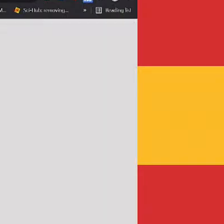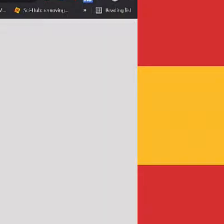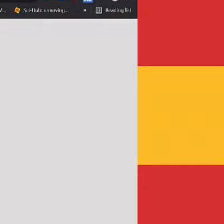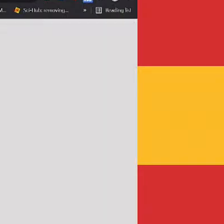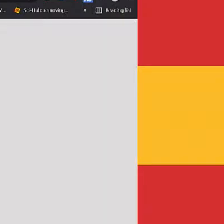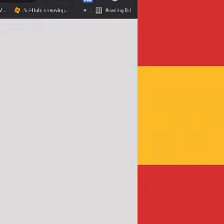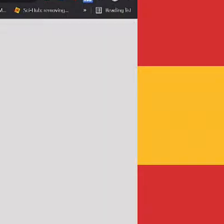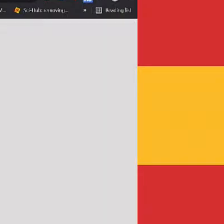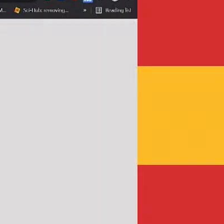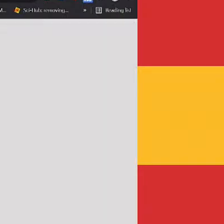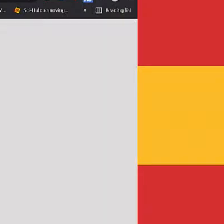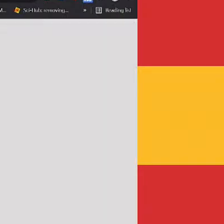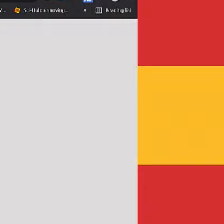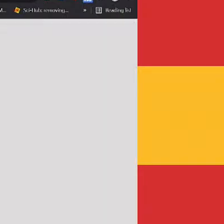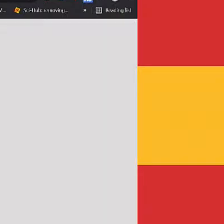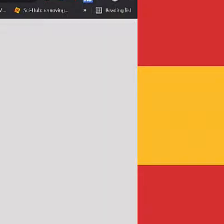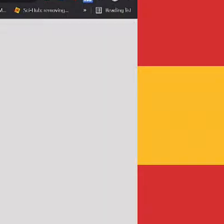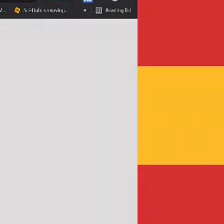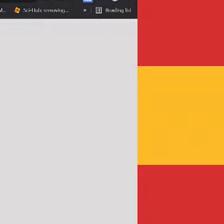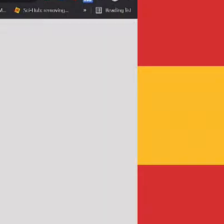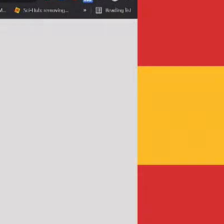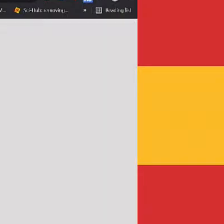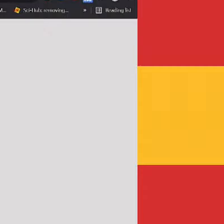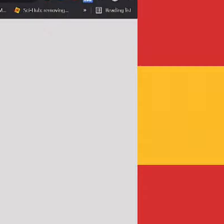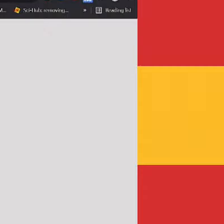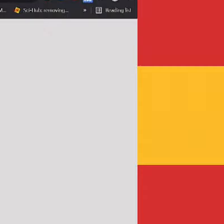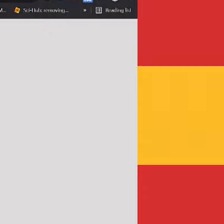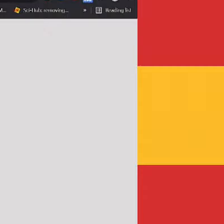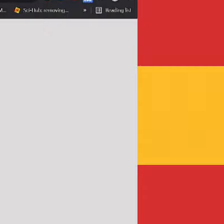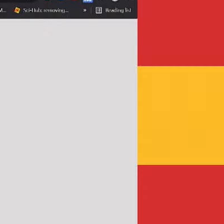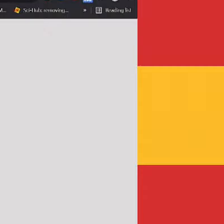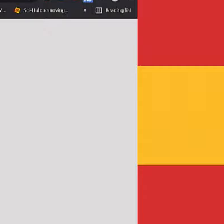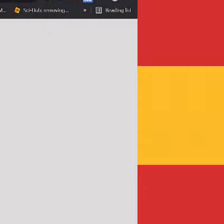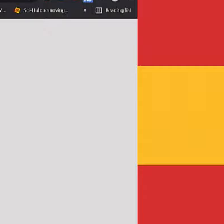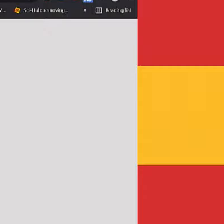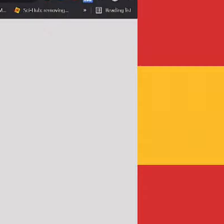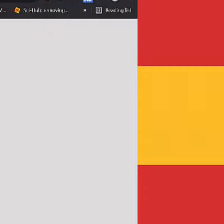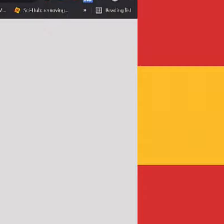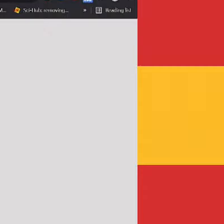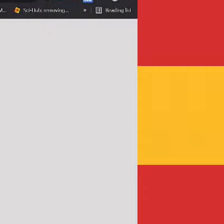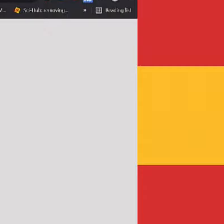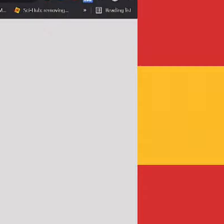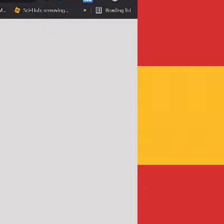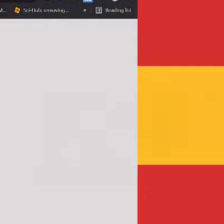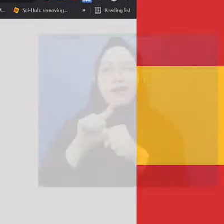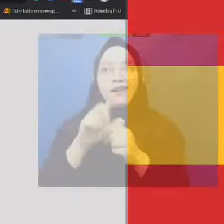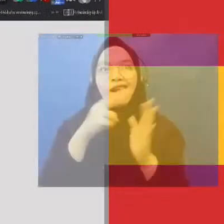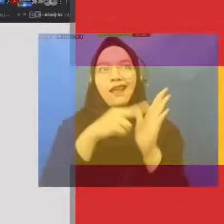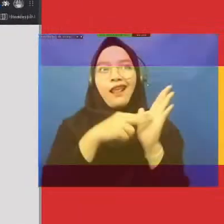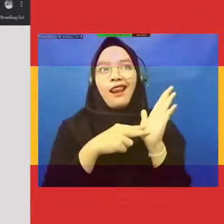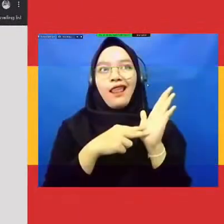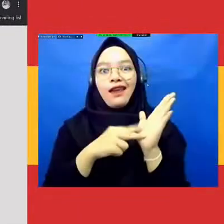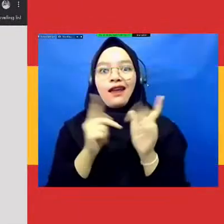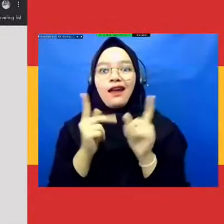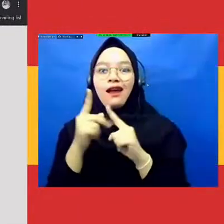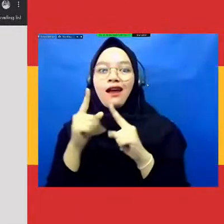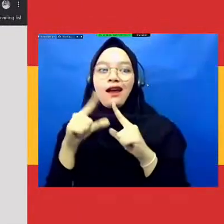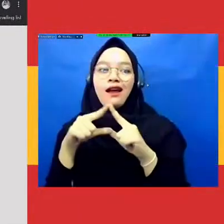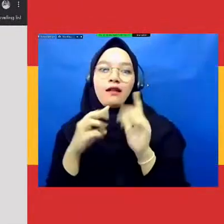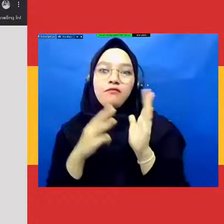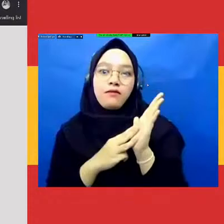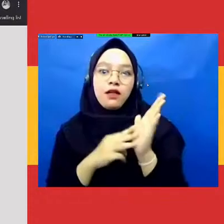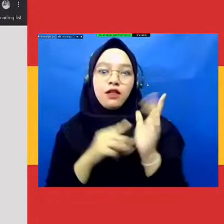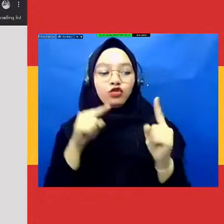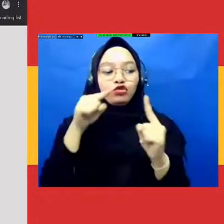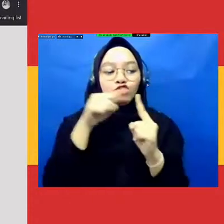kita ingin mencoba melokalkan nilai-nilai hak asasi manusia dan poin-poin tujuan-tujuan